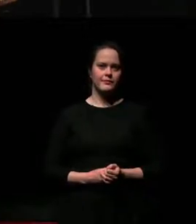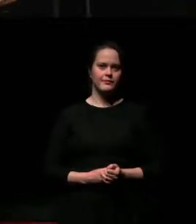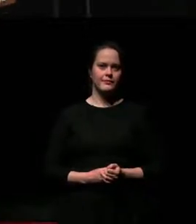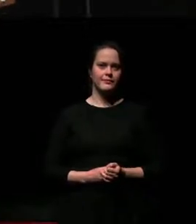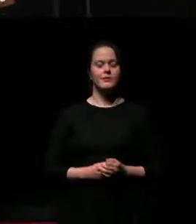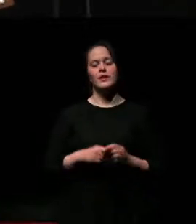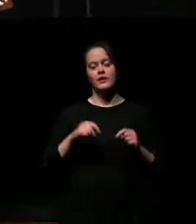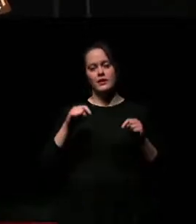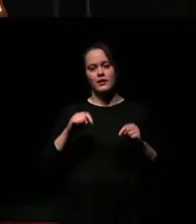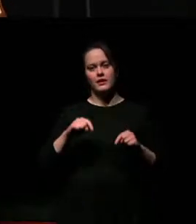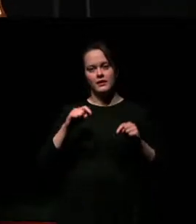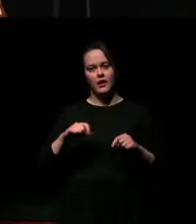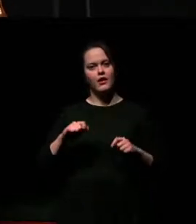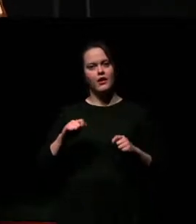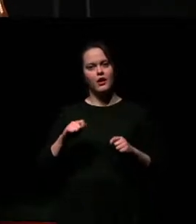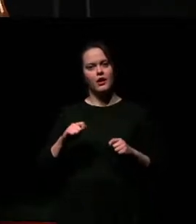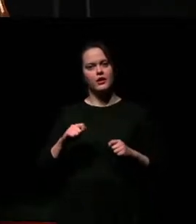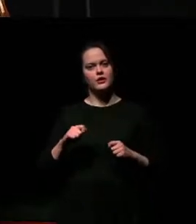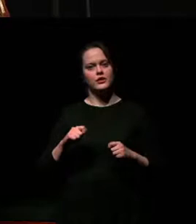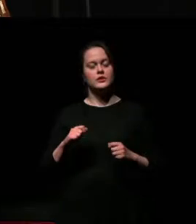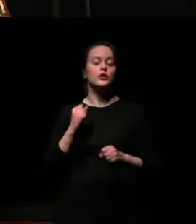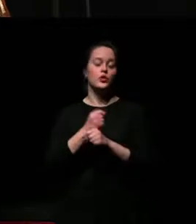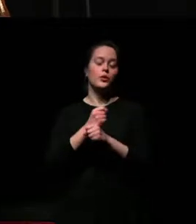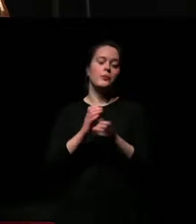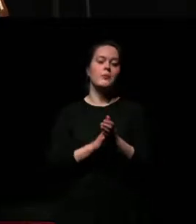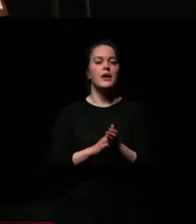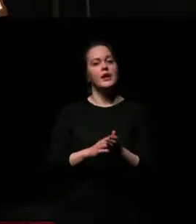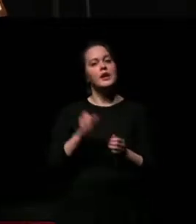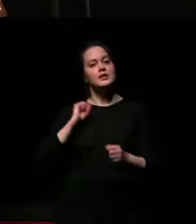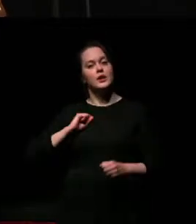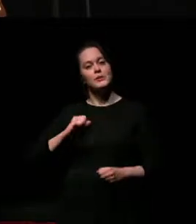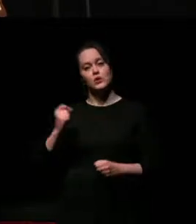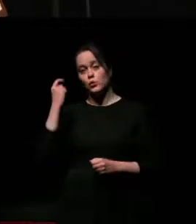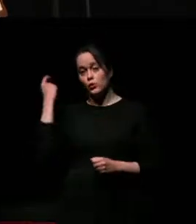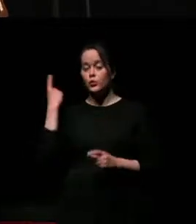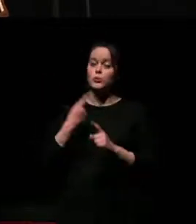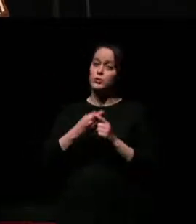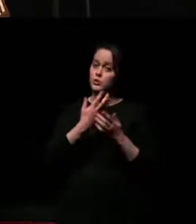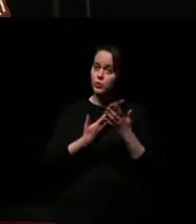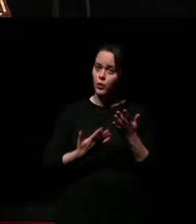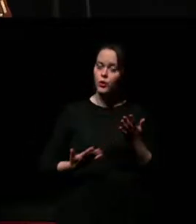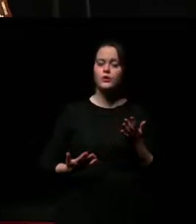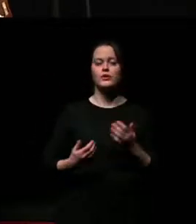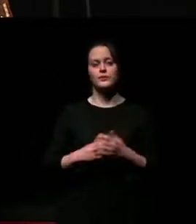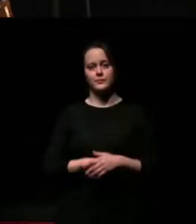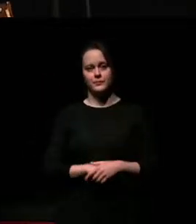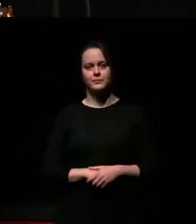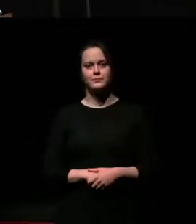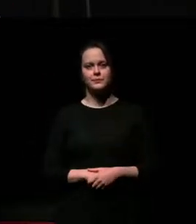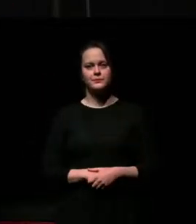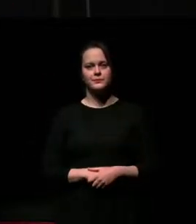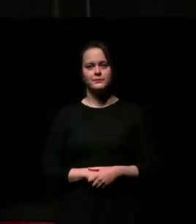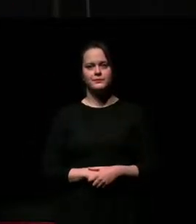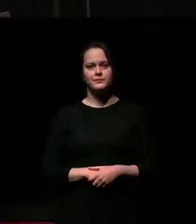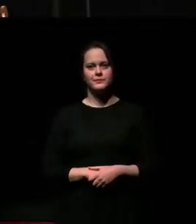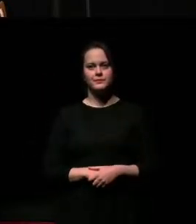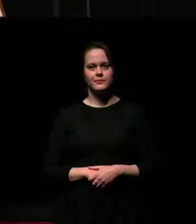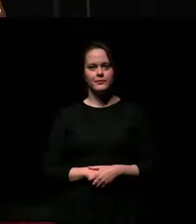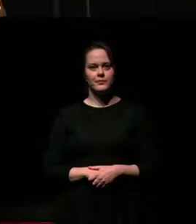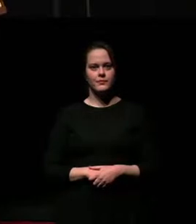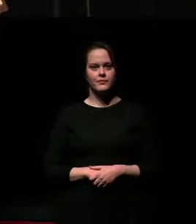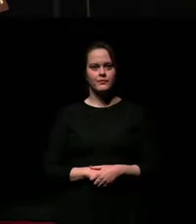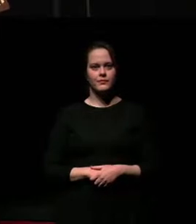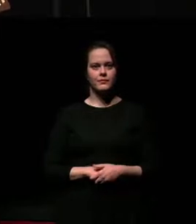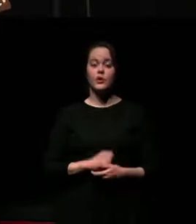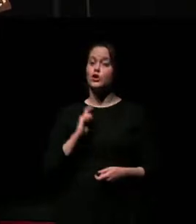samisk kultur og jobber med samisk språk. Så jeg har valgt den veien. Og derfor så